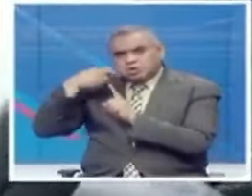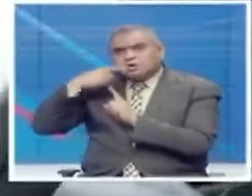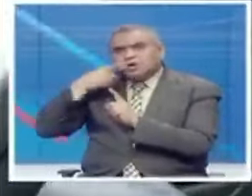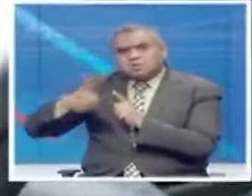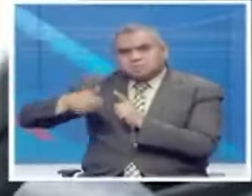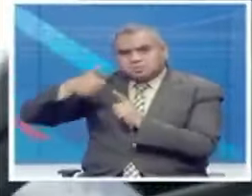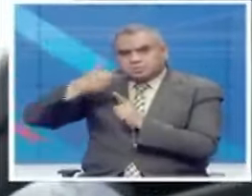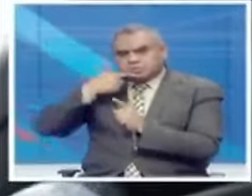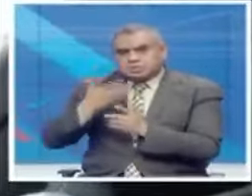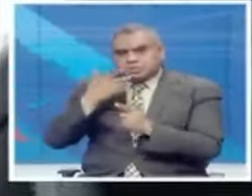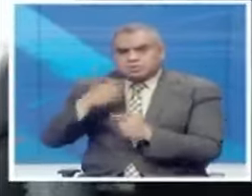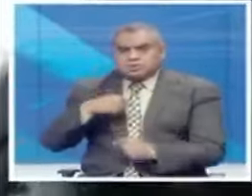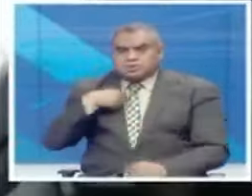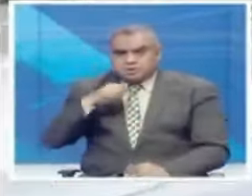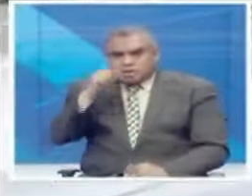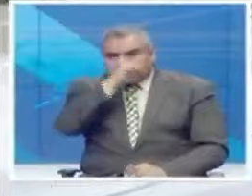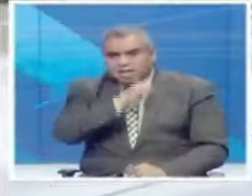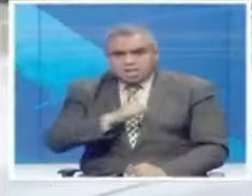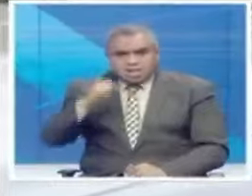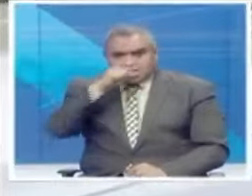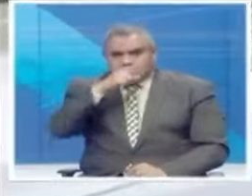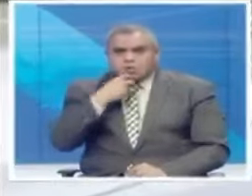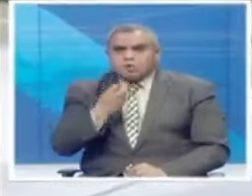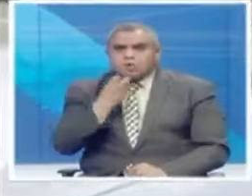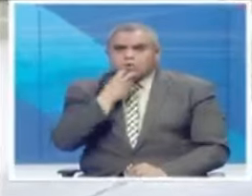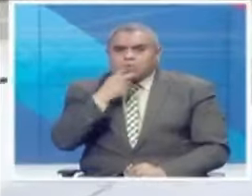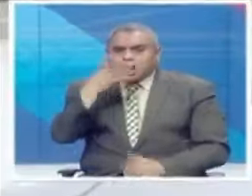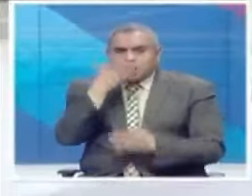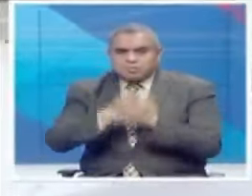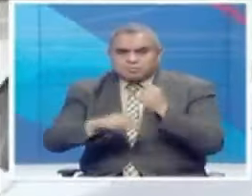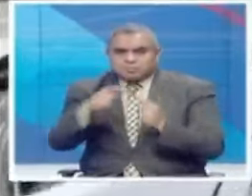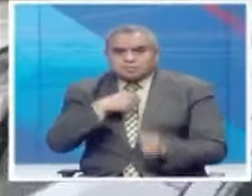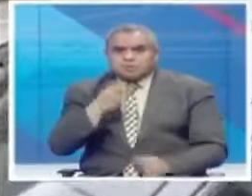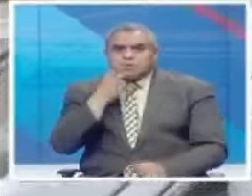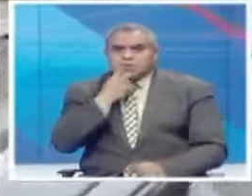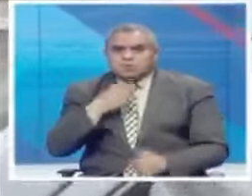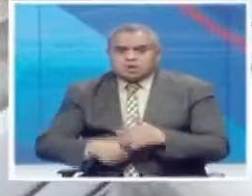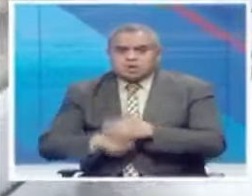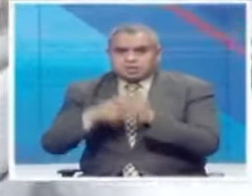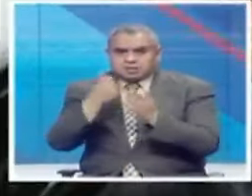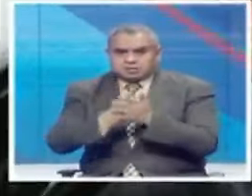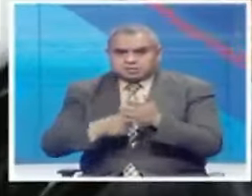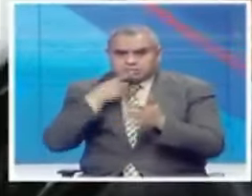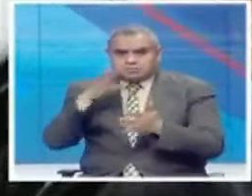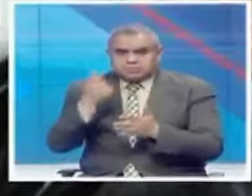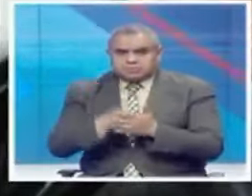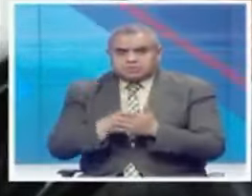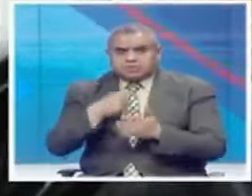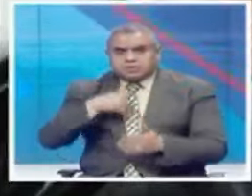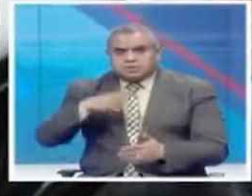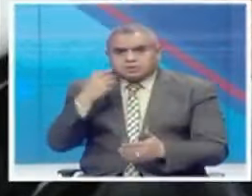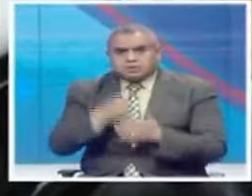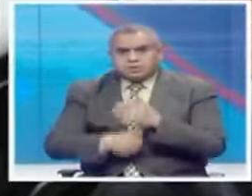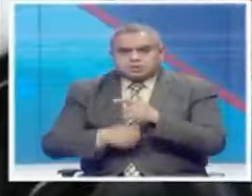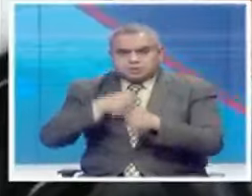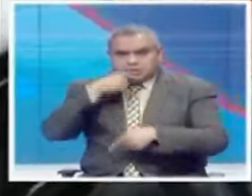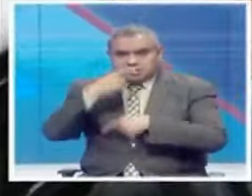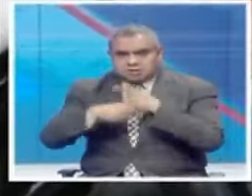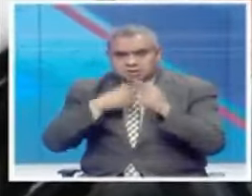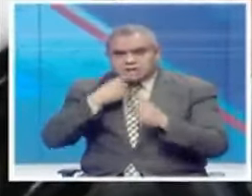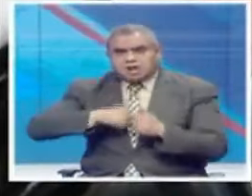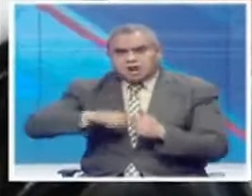لنصر. رجاله ولاد رجاله، ايد تحمي وايد شغاله. نتمنى لمصر كل الخير ان شاء